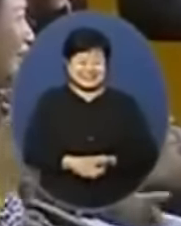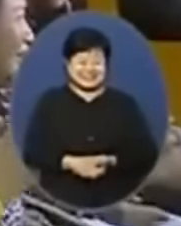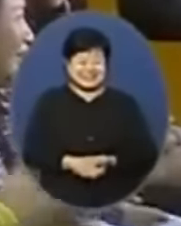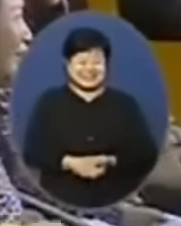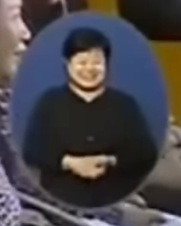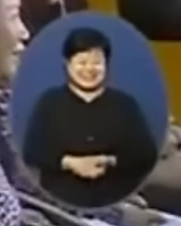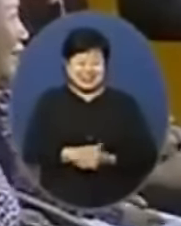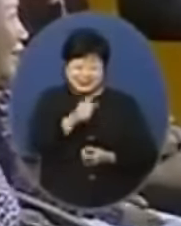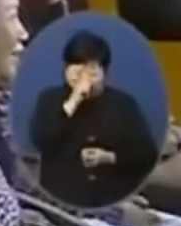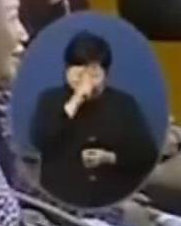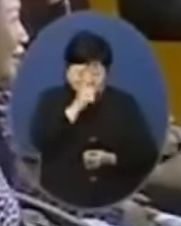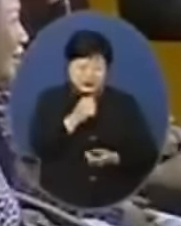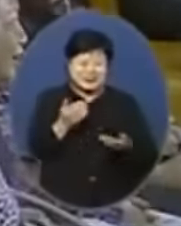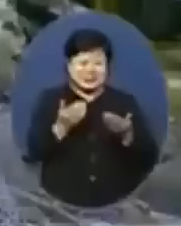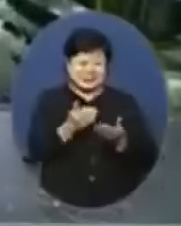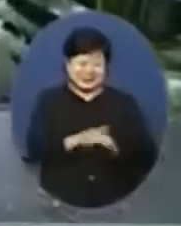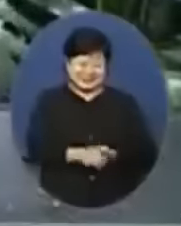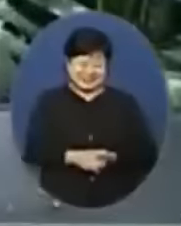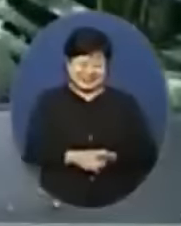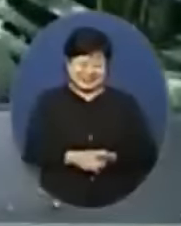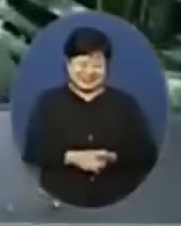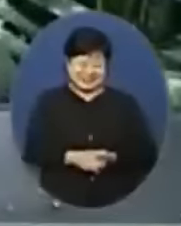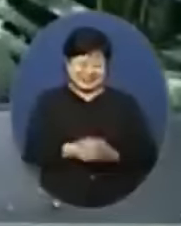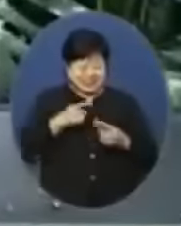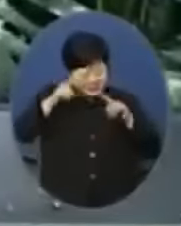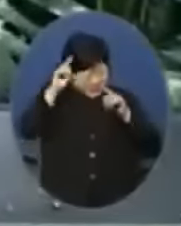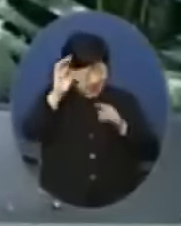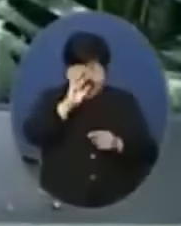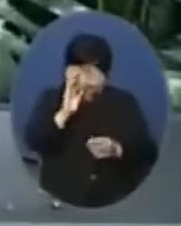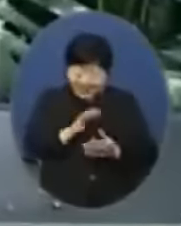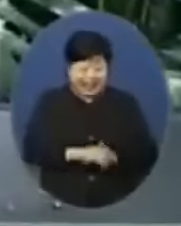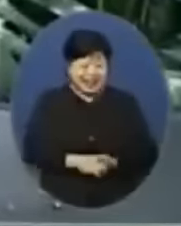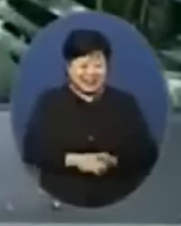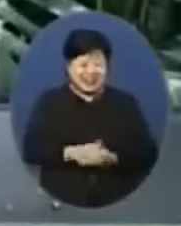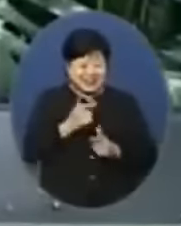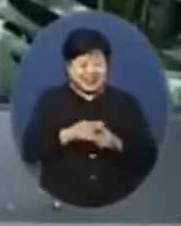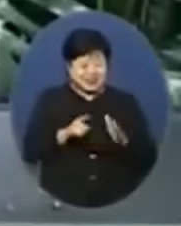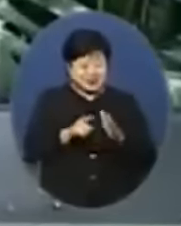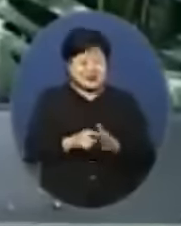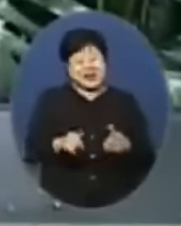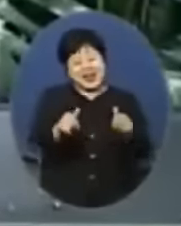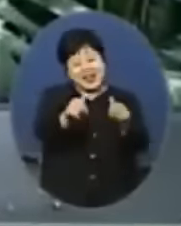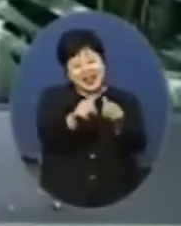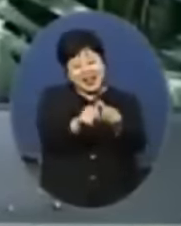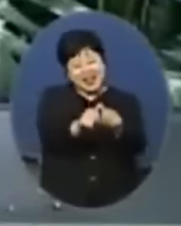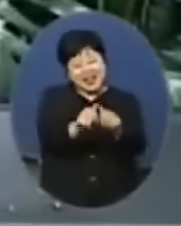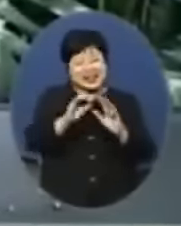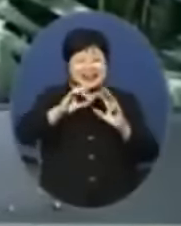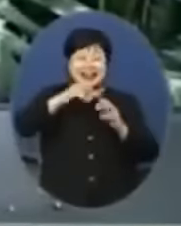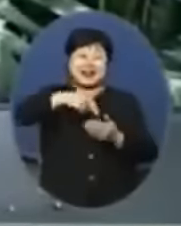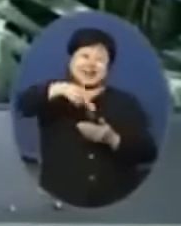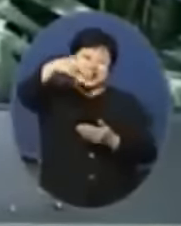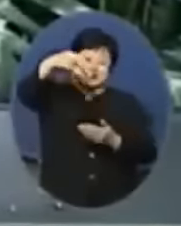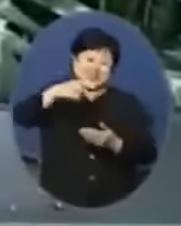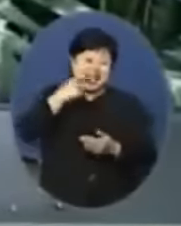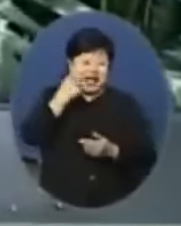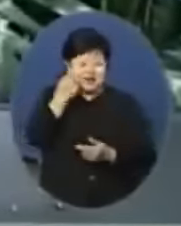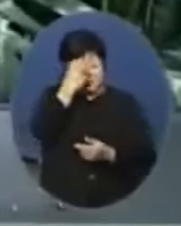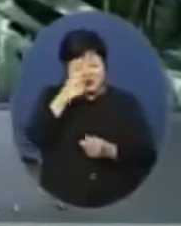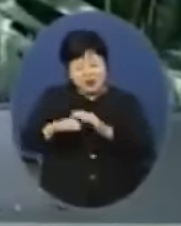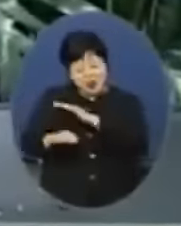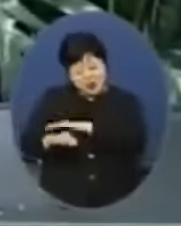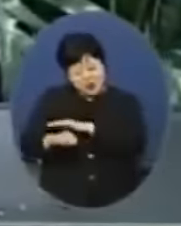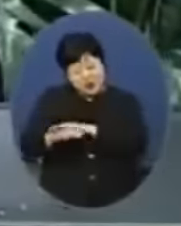이 얼마나 좋은 일인 것입니까? 여러분 지옥 안 갑니다. 예수님과 함께 천국에 가서 아버지 보좌